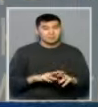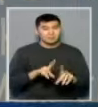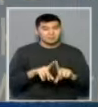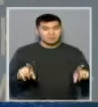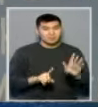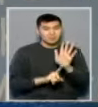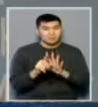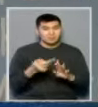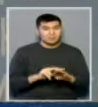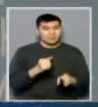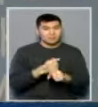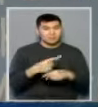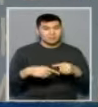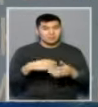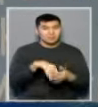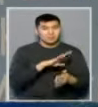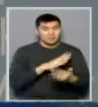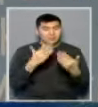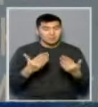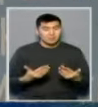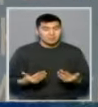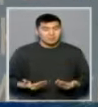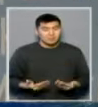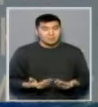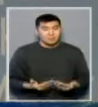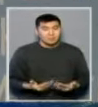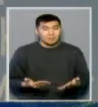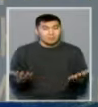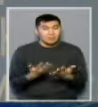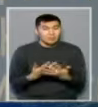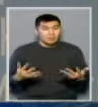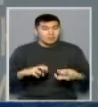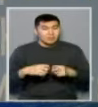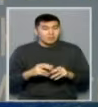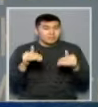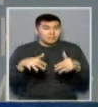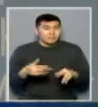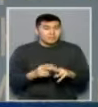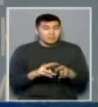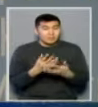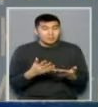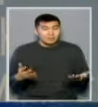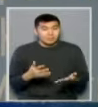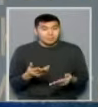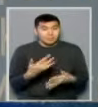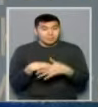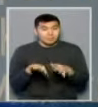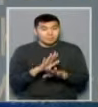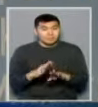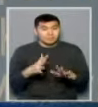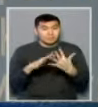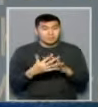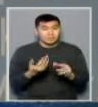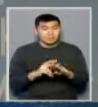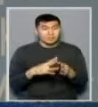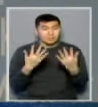Ертең бір 400-500 сондай әңгімелер болады, сондай көтереді. Сол үшін сол жастар кетіп қалмасын ауылдан.